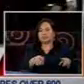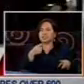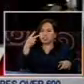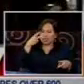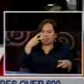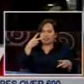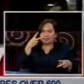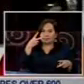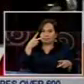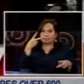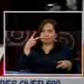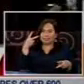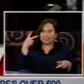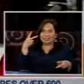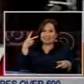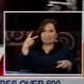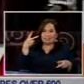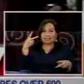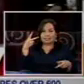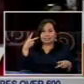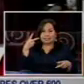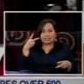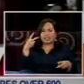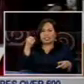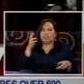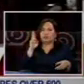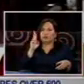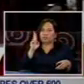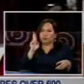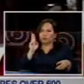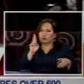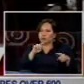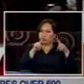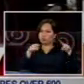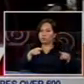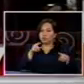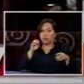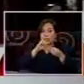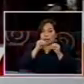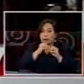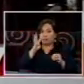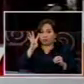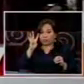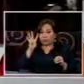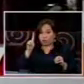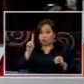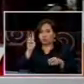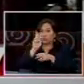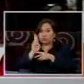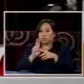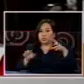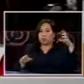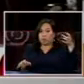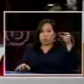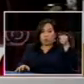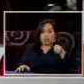po, kung ito ang ginamit, kung itong Circular Number 1 ang ginamit para pigilin yung